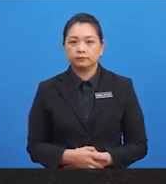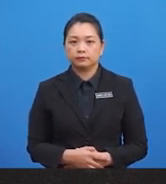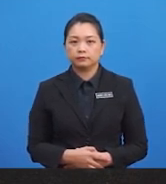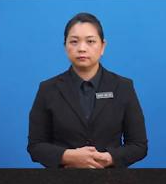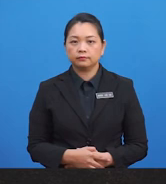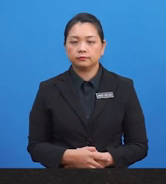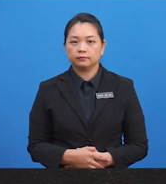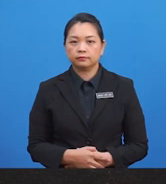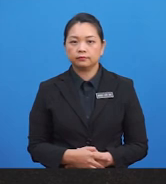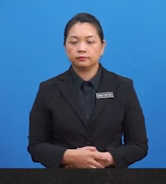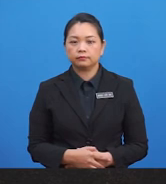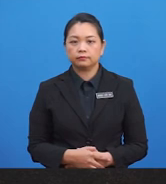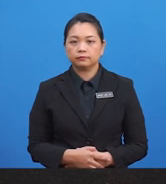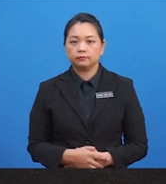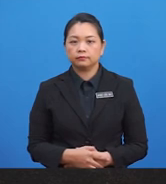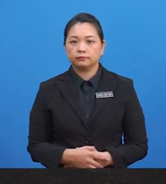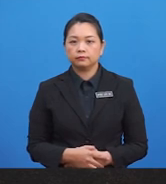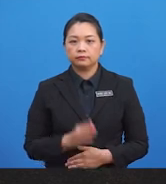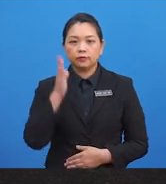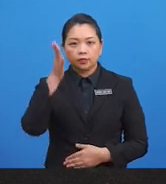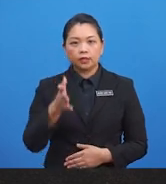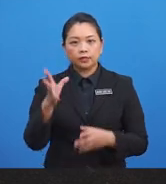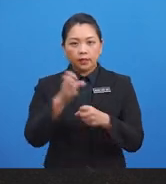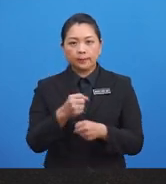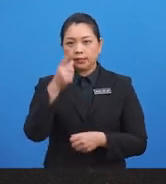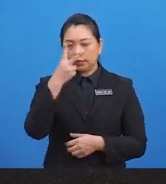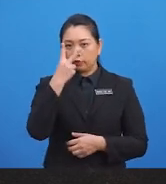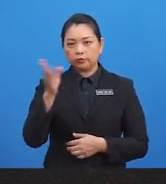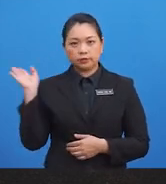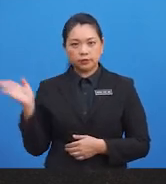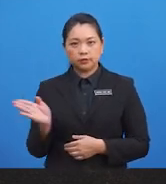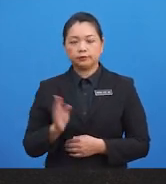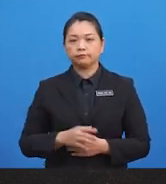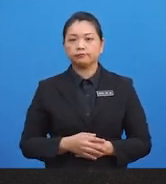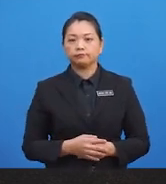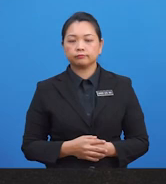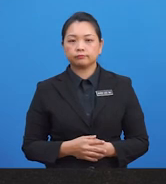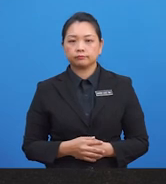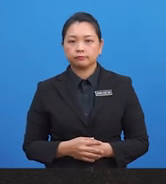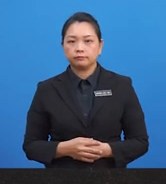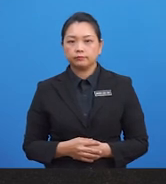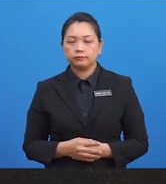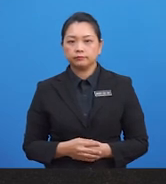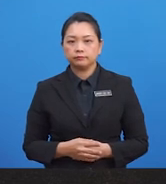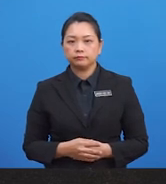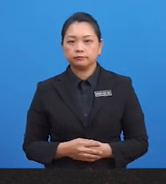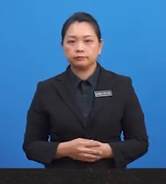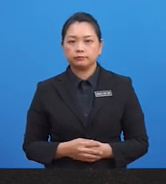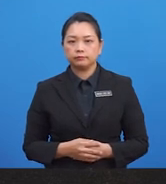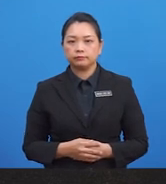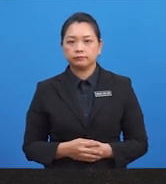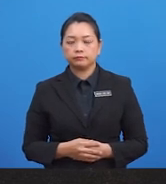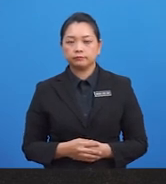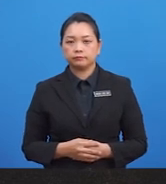Kita akan dapat Y kuasa 3 per 3 tolak Y kuasa